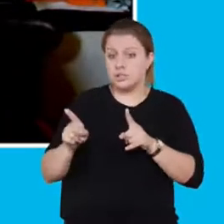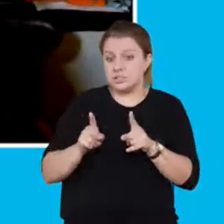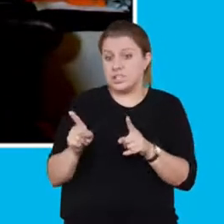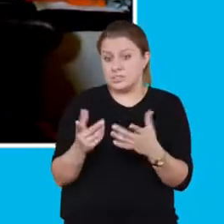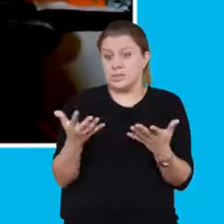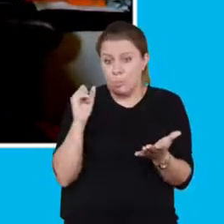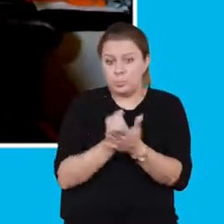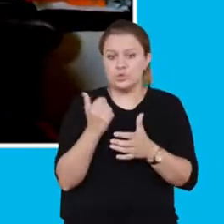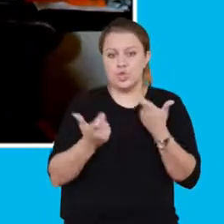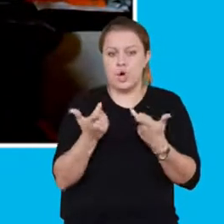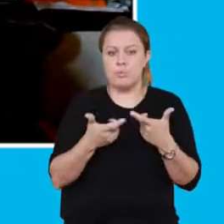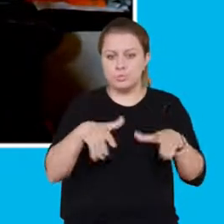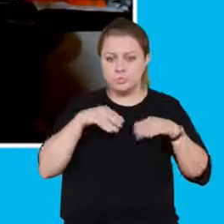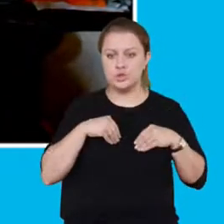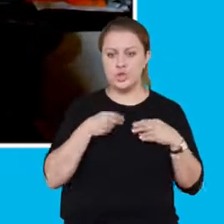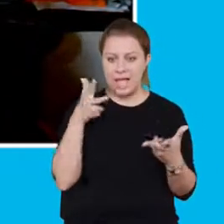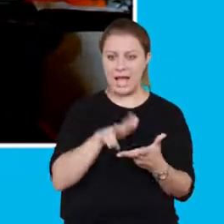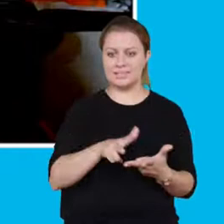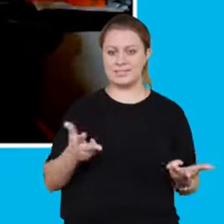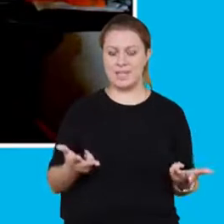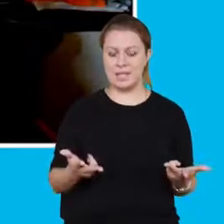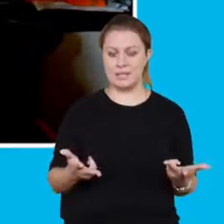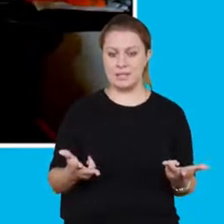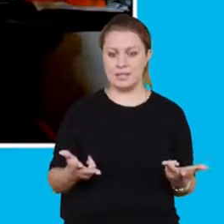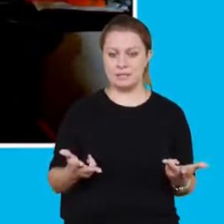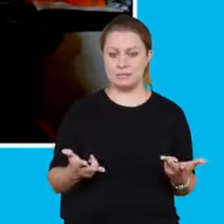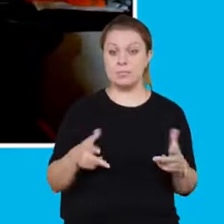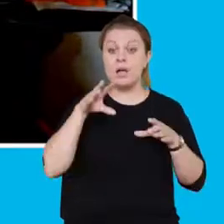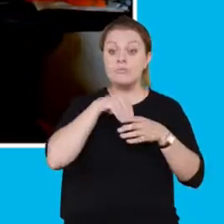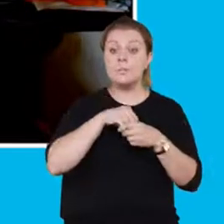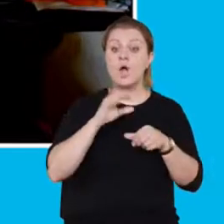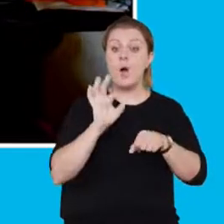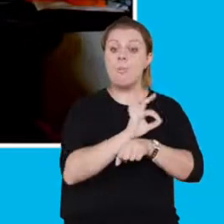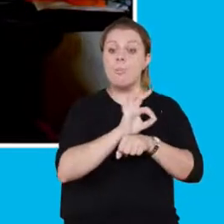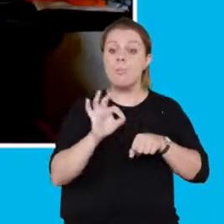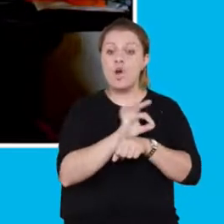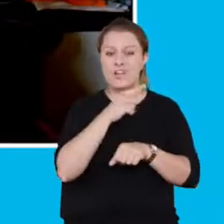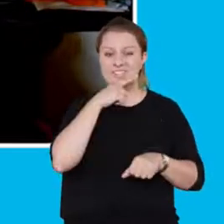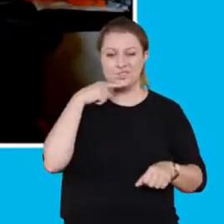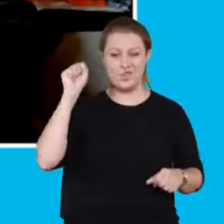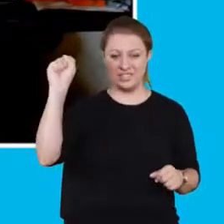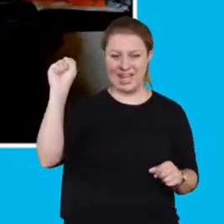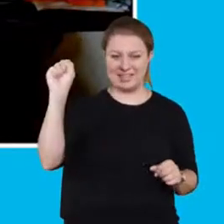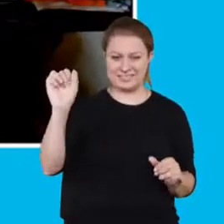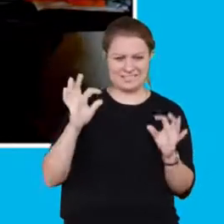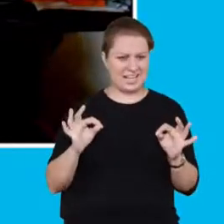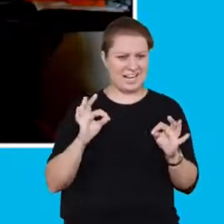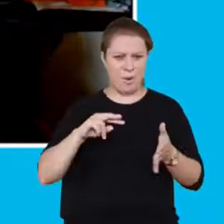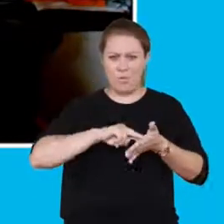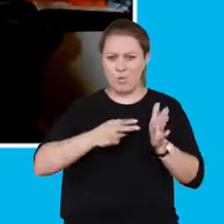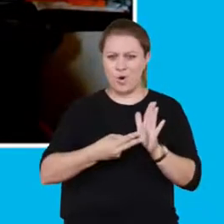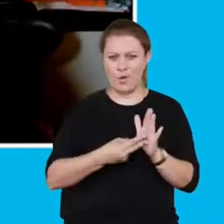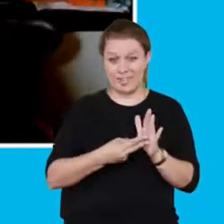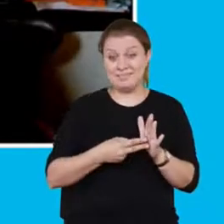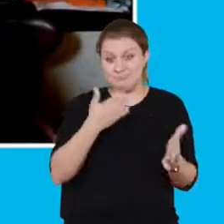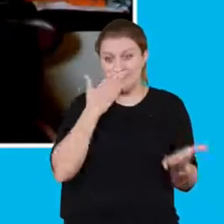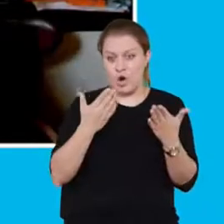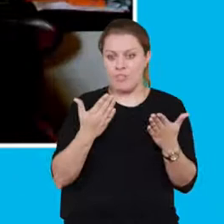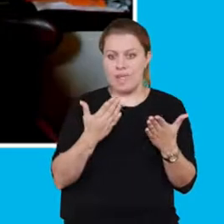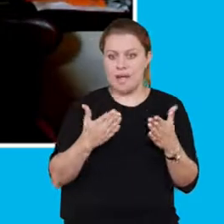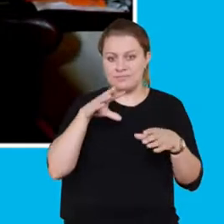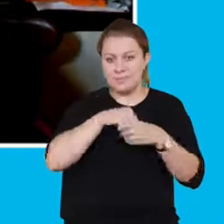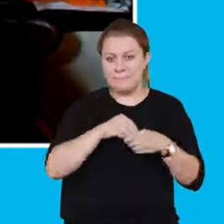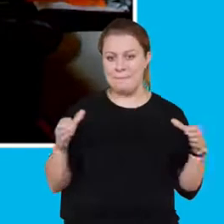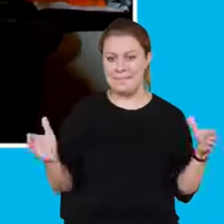rzeczy tak było, no to jakby ten projekt socjalistyczny staje się projektem mniejszościowym,